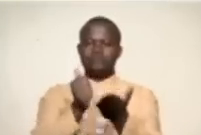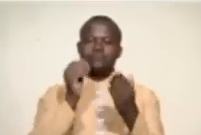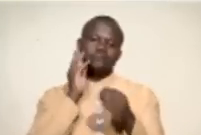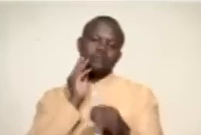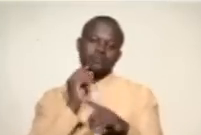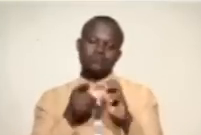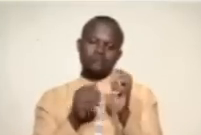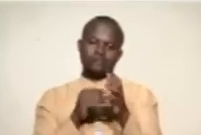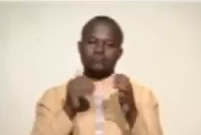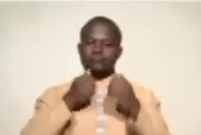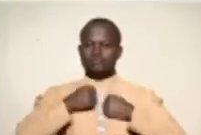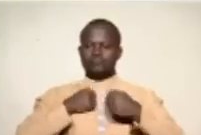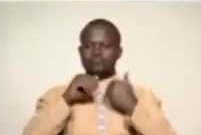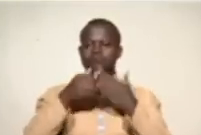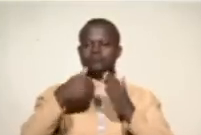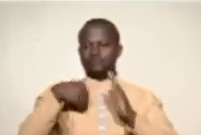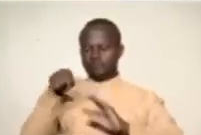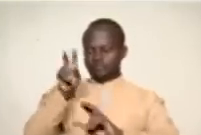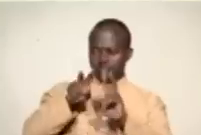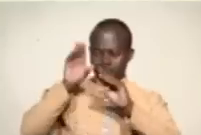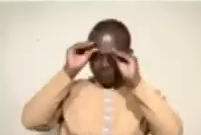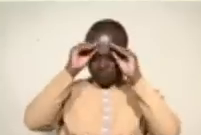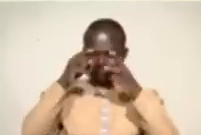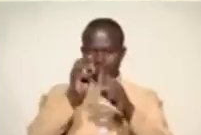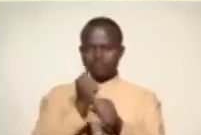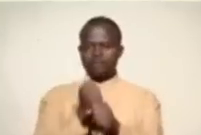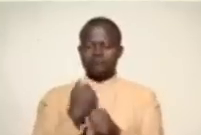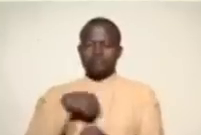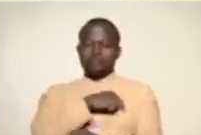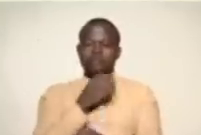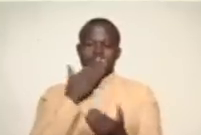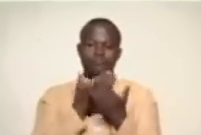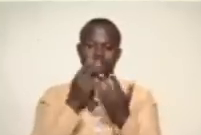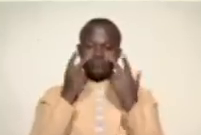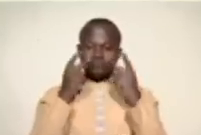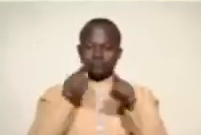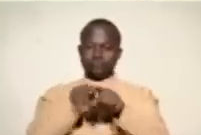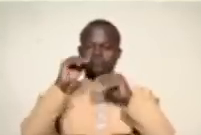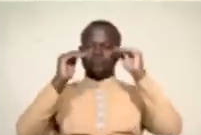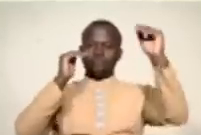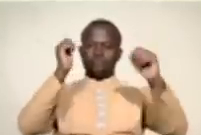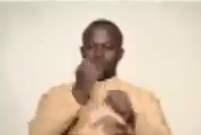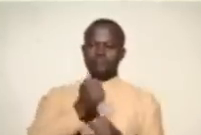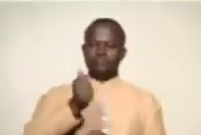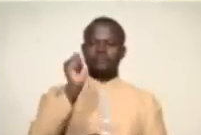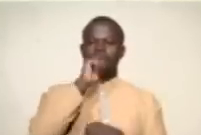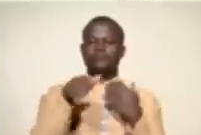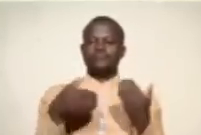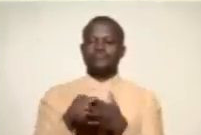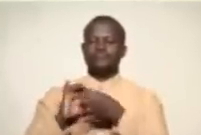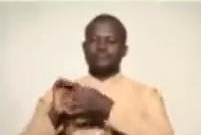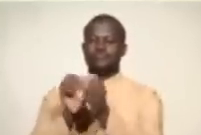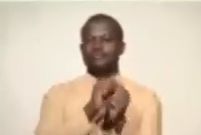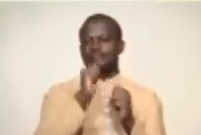kuhamenyera, ariko n'abanyarwanda bakabigira uburyo bw'imikorere. Icyiza twe tubona nk'urwego rw'abikorera nuko dufatanya